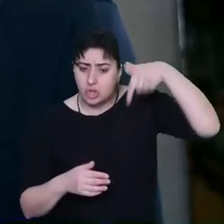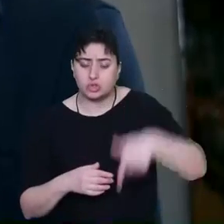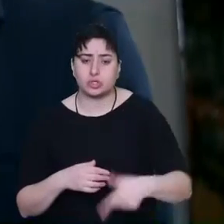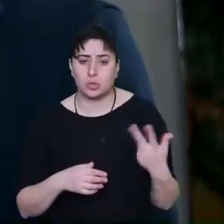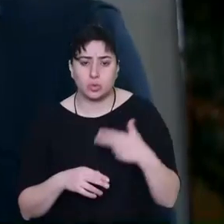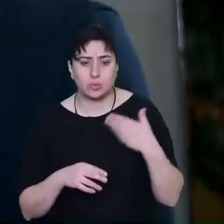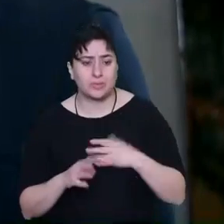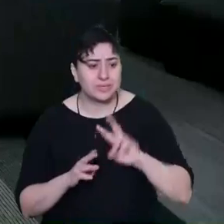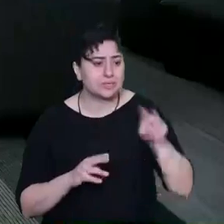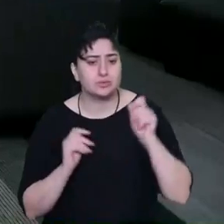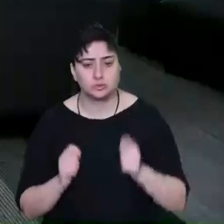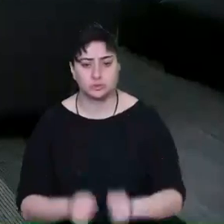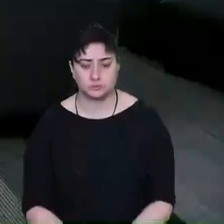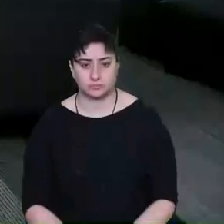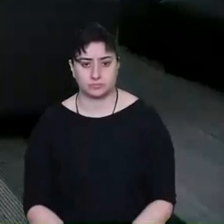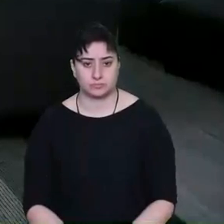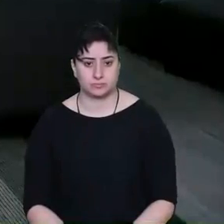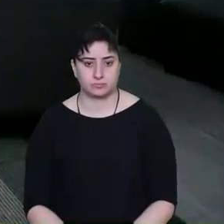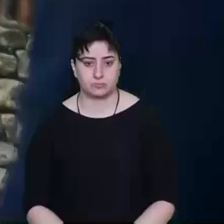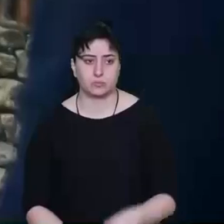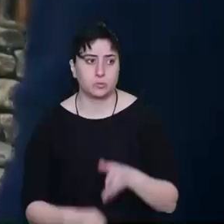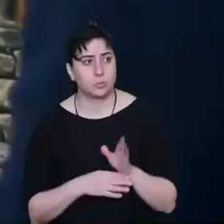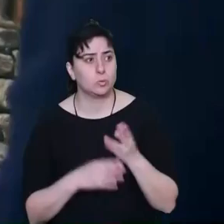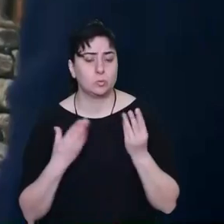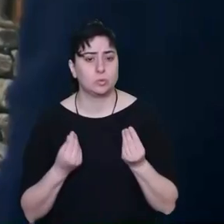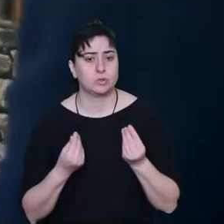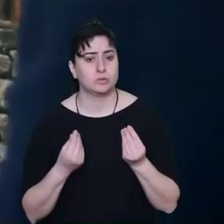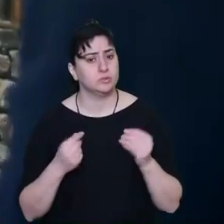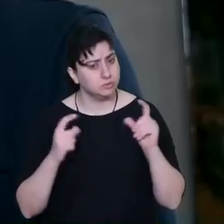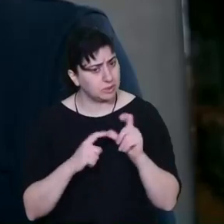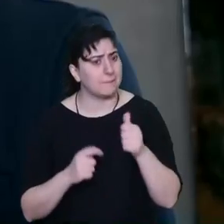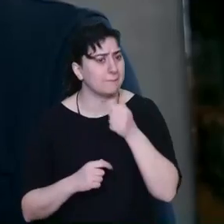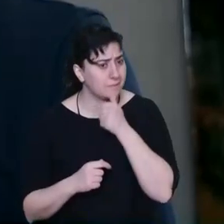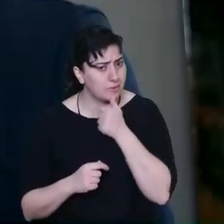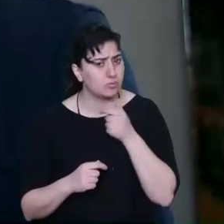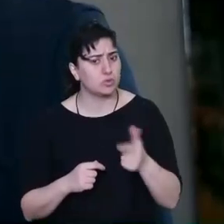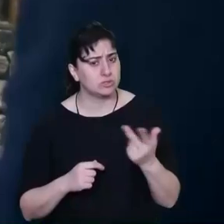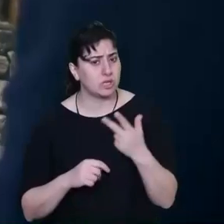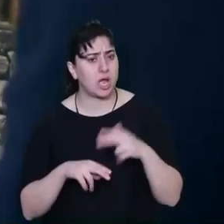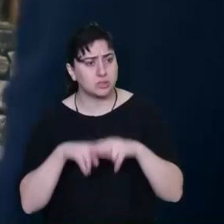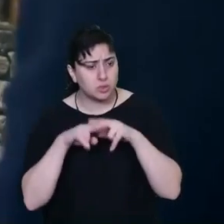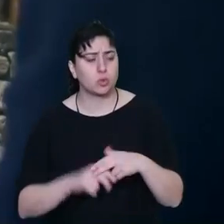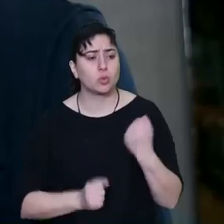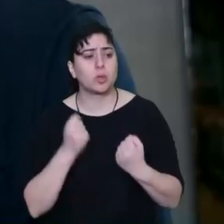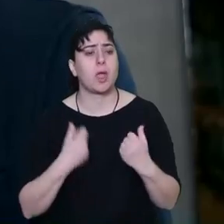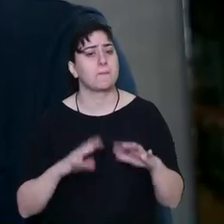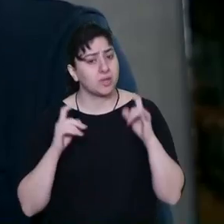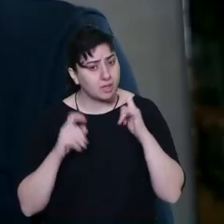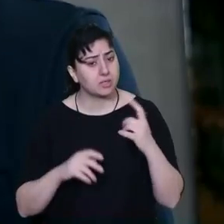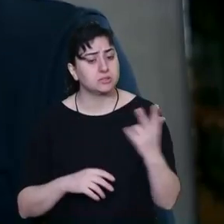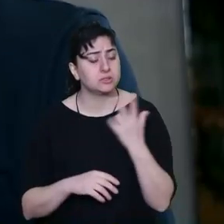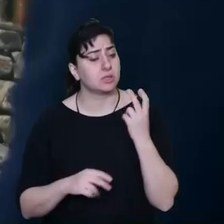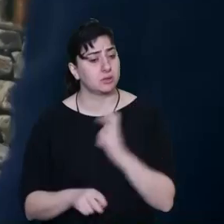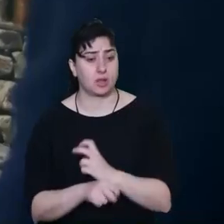ara kattan nasıl ineyim? Ay değil mi? Orası da doğru. İyi de Sarp Beyciğim, yani bu kadar hızlı asansör kullanılır mı? Aşırı